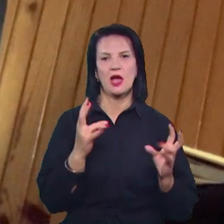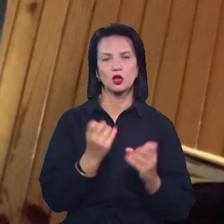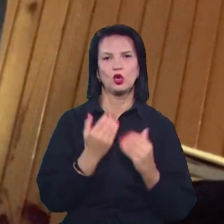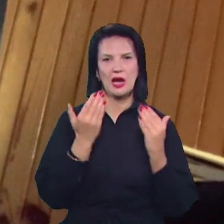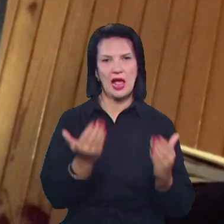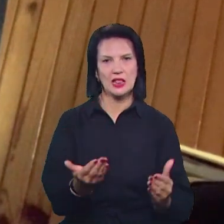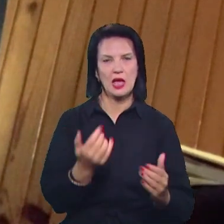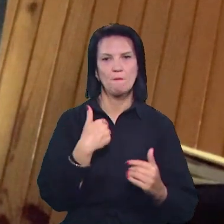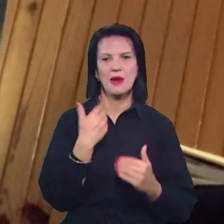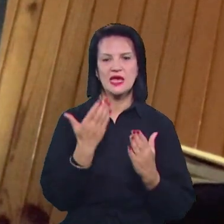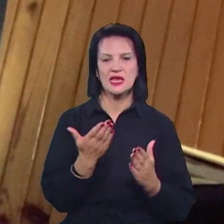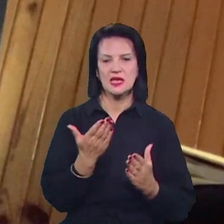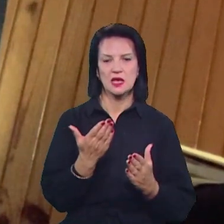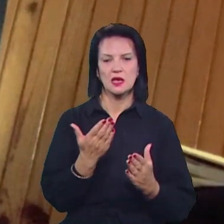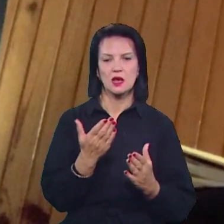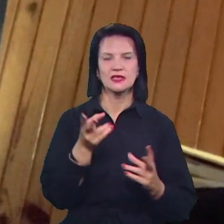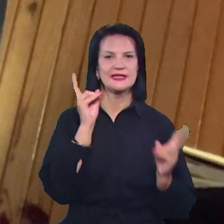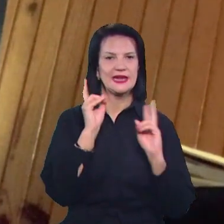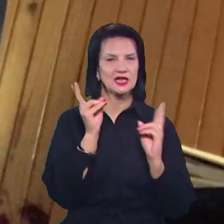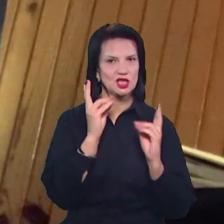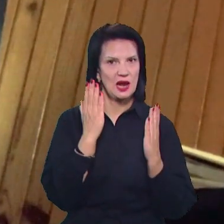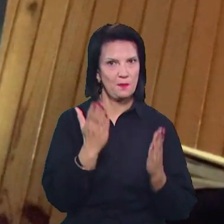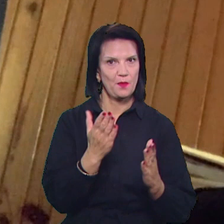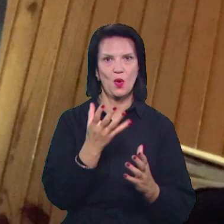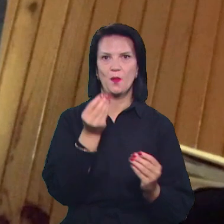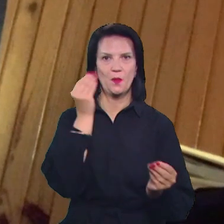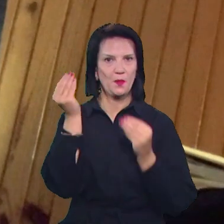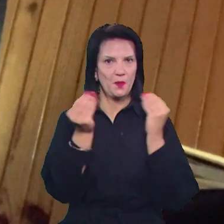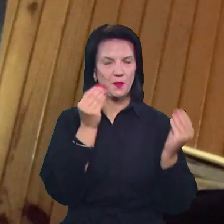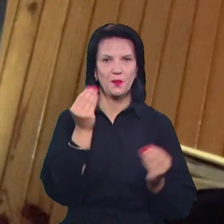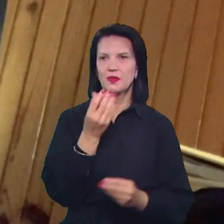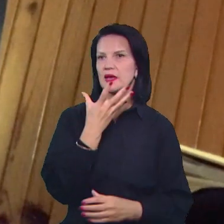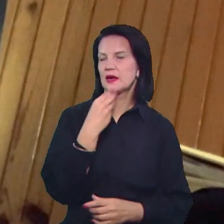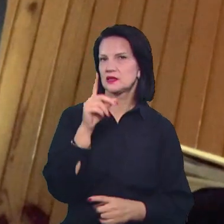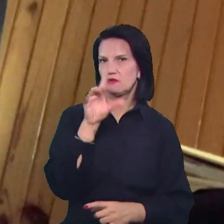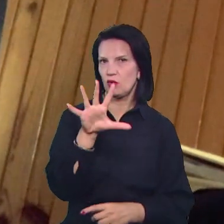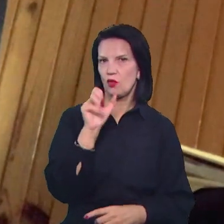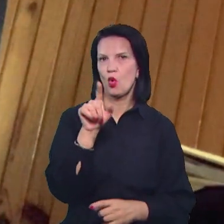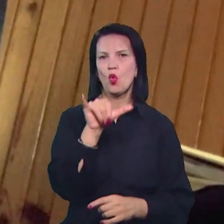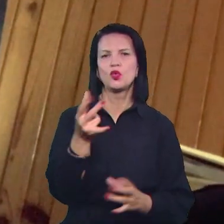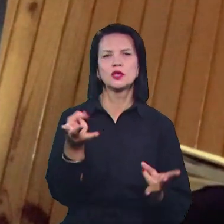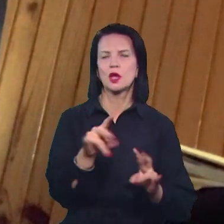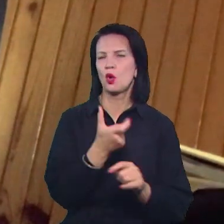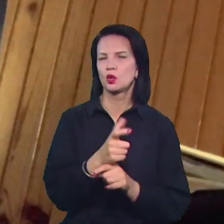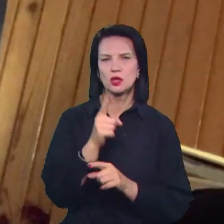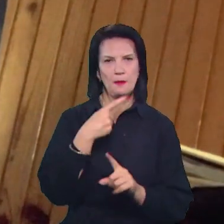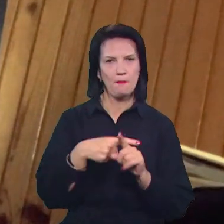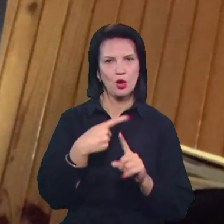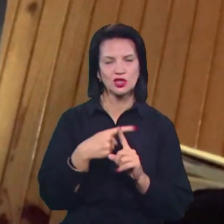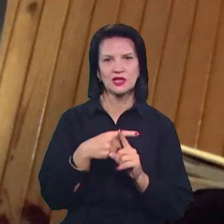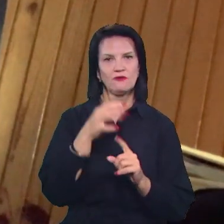Ми її стрижемо, робимо макіяж, гарні фотографії. Тобто в неї залишається дуже позитивний досвід від цього процесу.